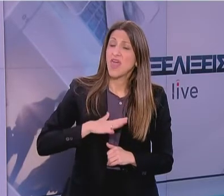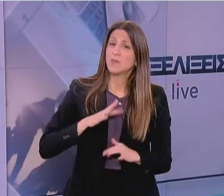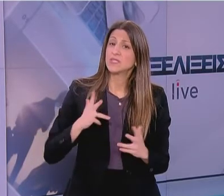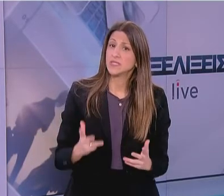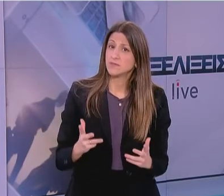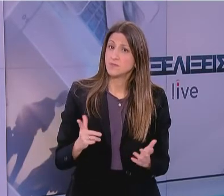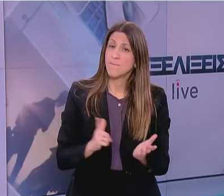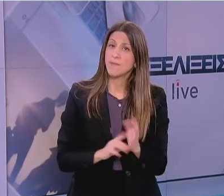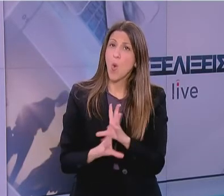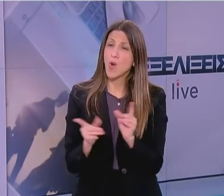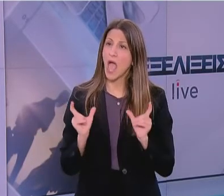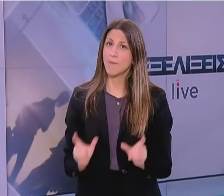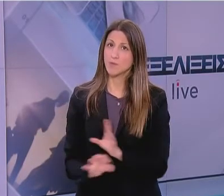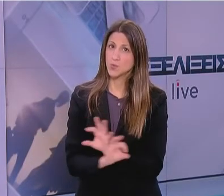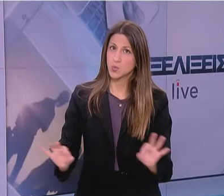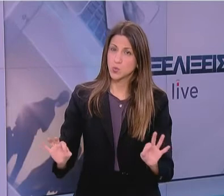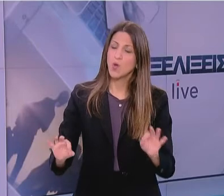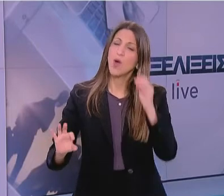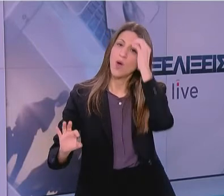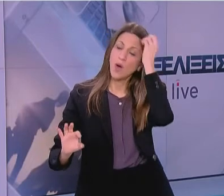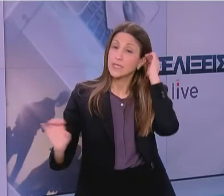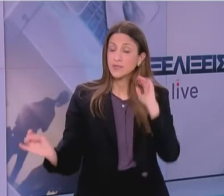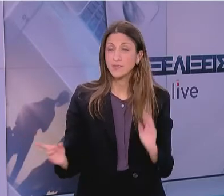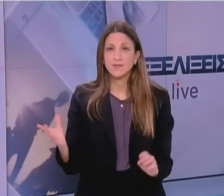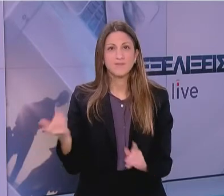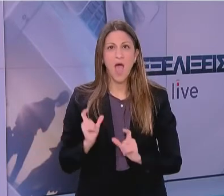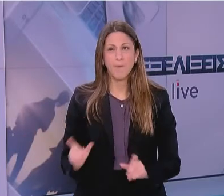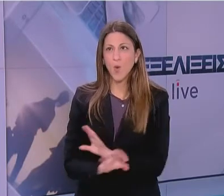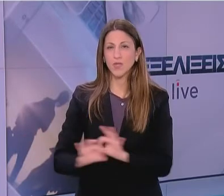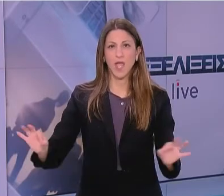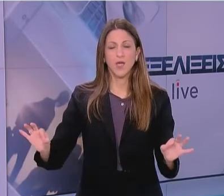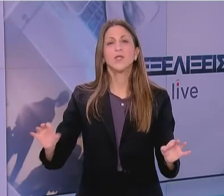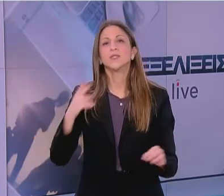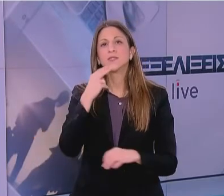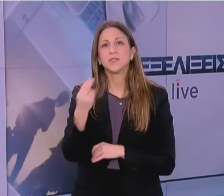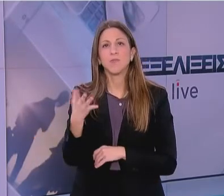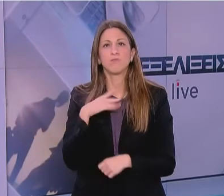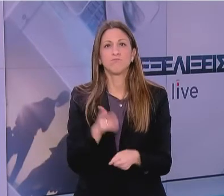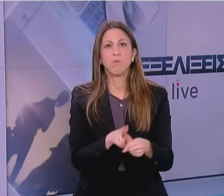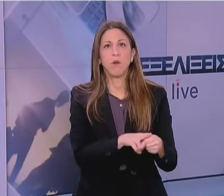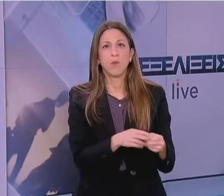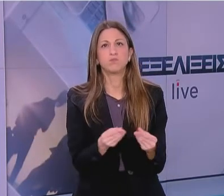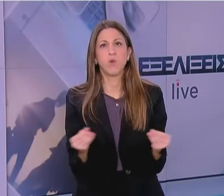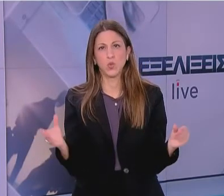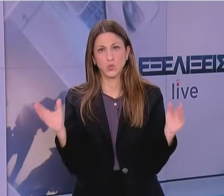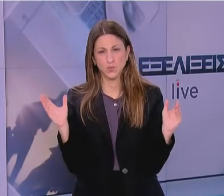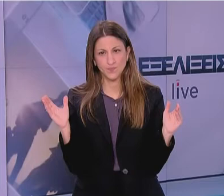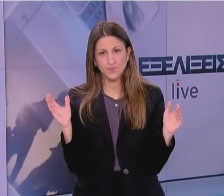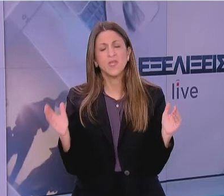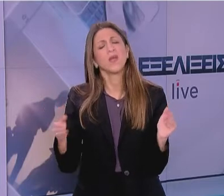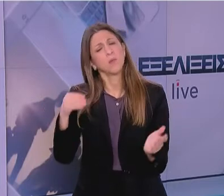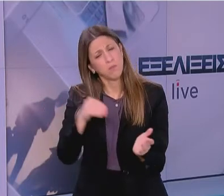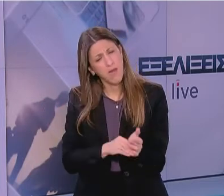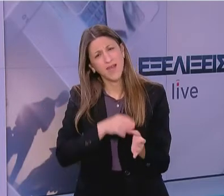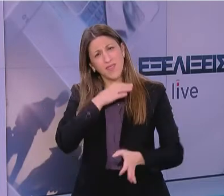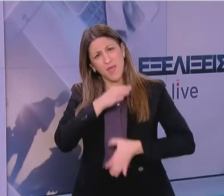να χτίσουμε όλη ανοσία. Αν χτίζαμε όλη ανοσία, θα είχαμε εκατοντάδες νεκρούς. Το έχω πει πολλές φορές και με αναγκάζουν